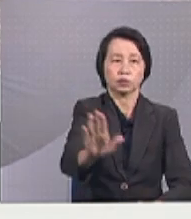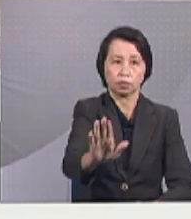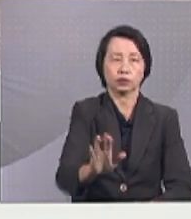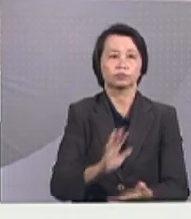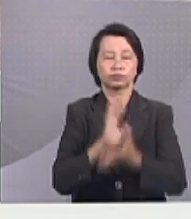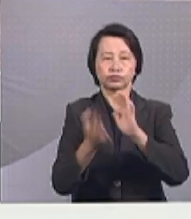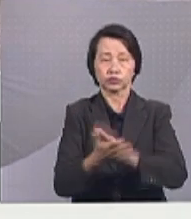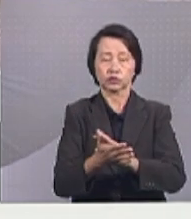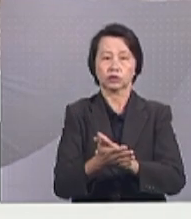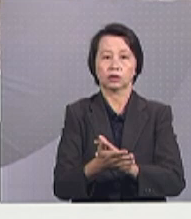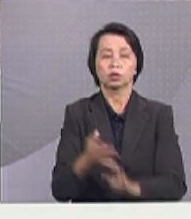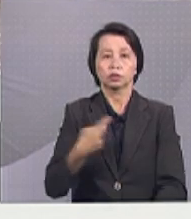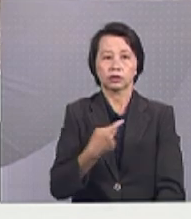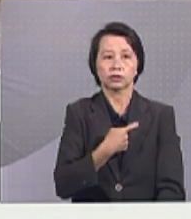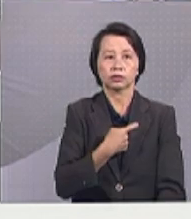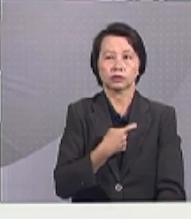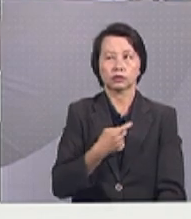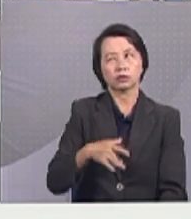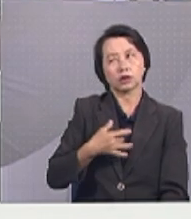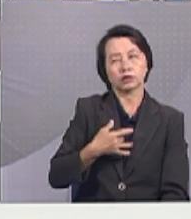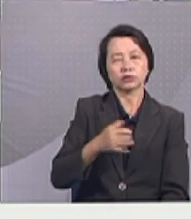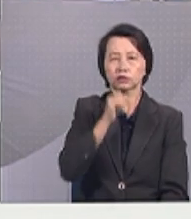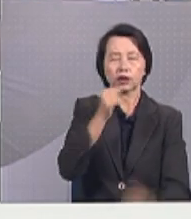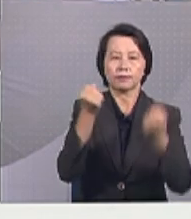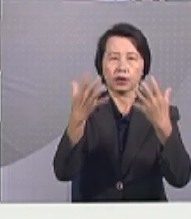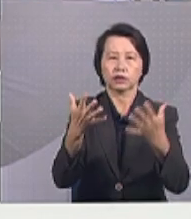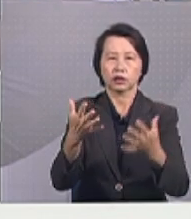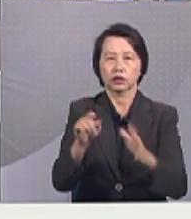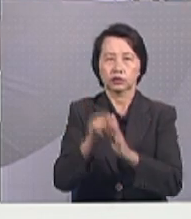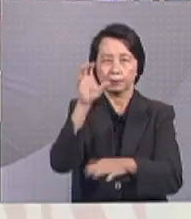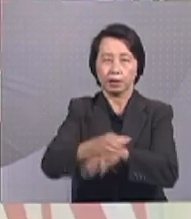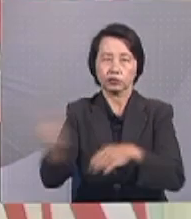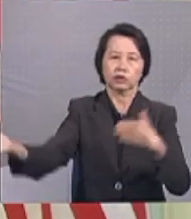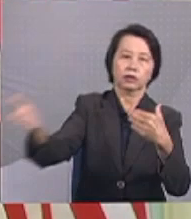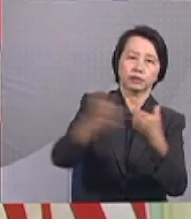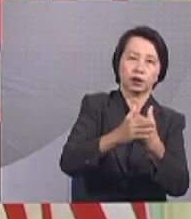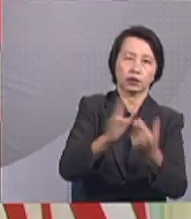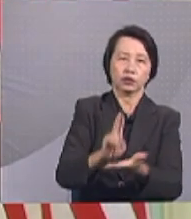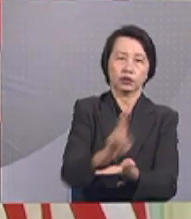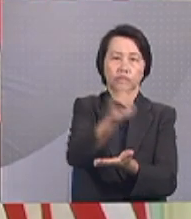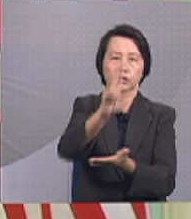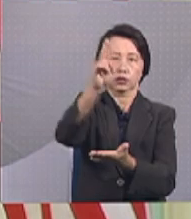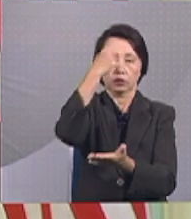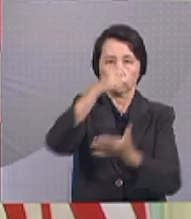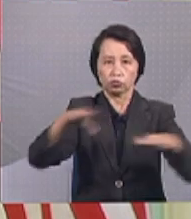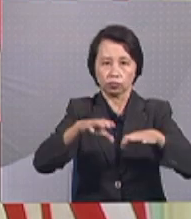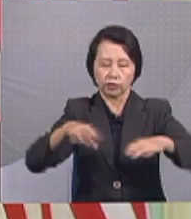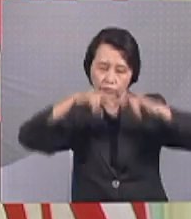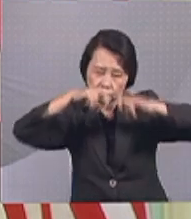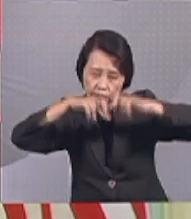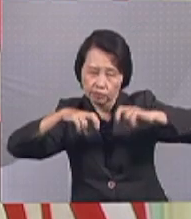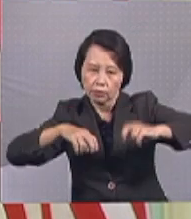Jadi kita kira tidak ramai yang akan terpaksa balik ke kampus untuk melakukan